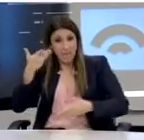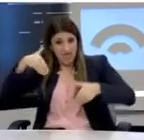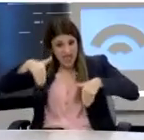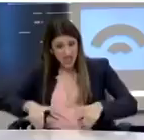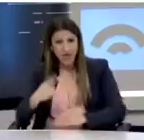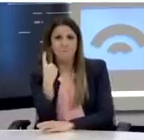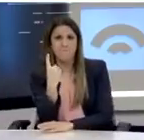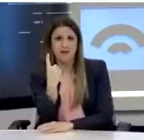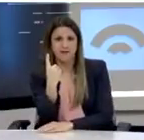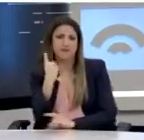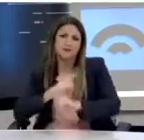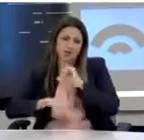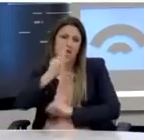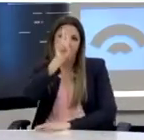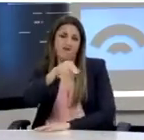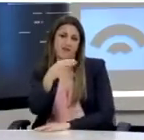μπορώ να το κατανοήσω.